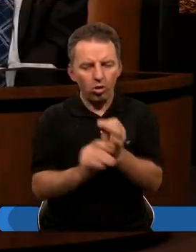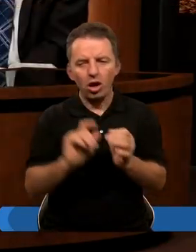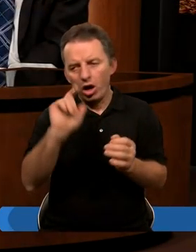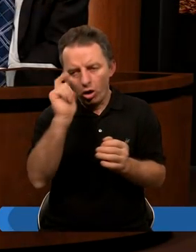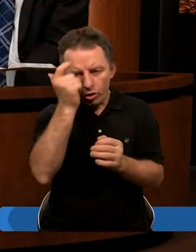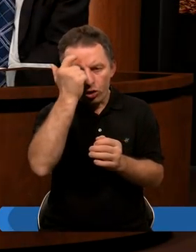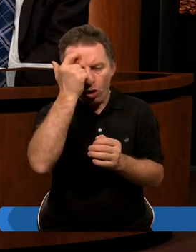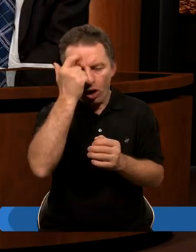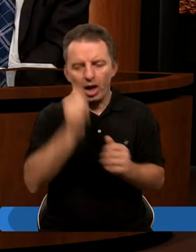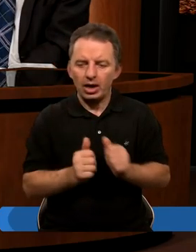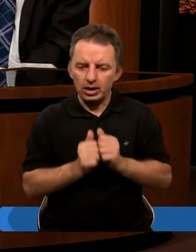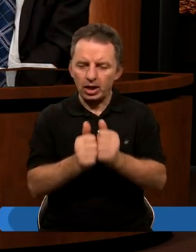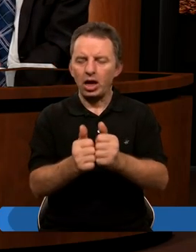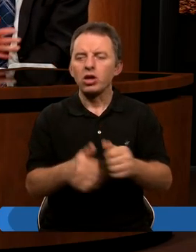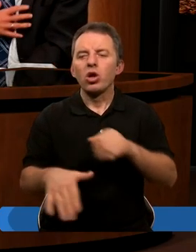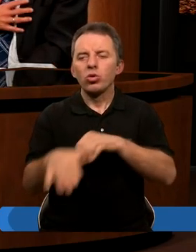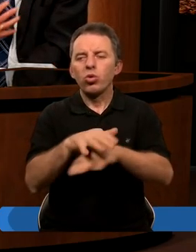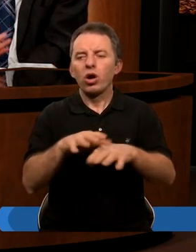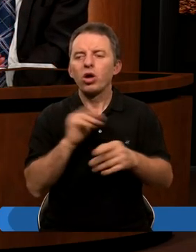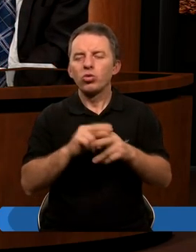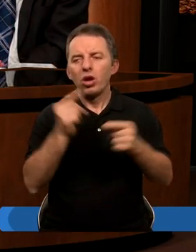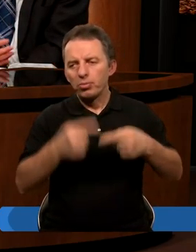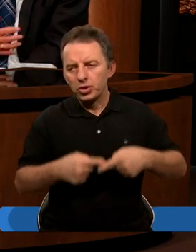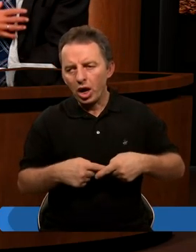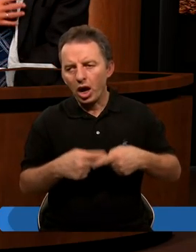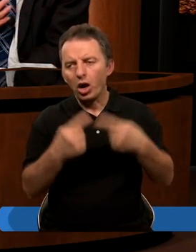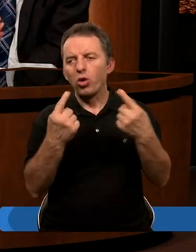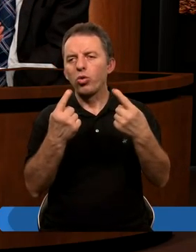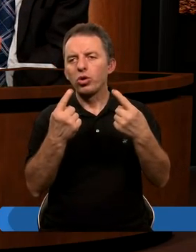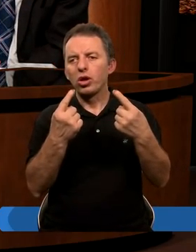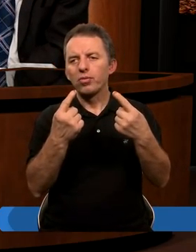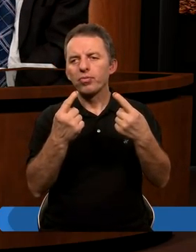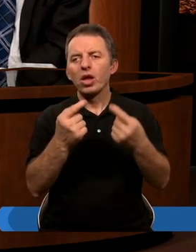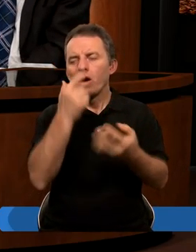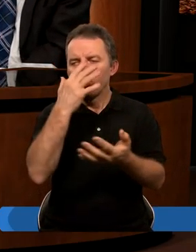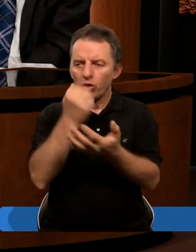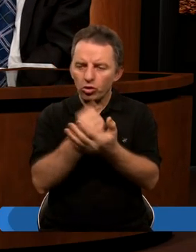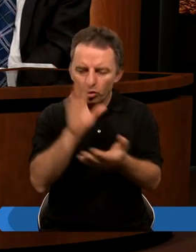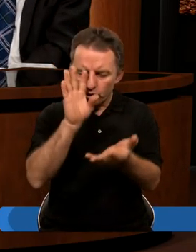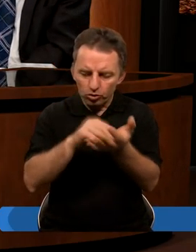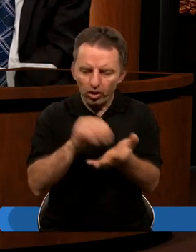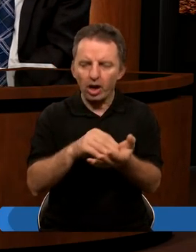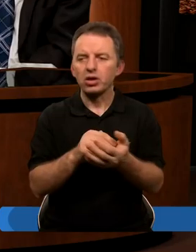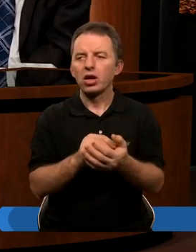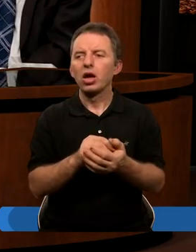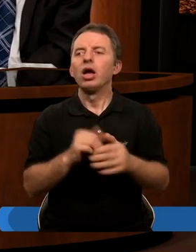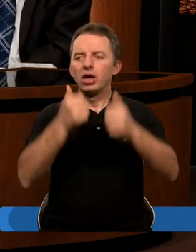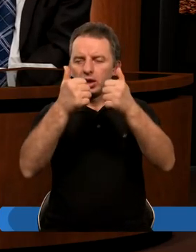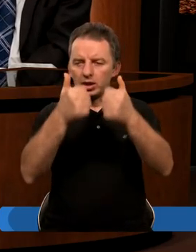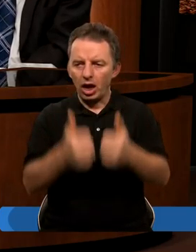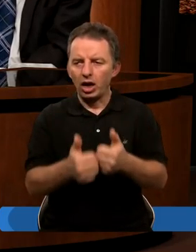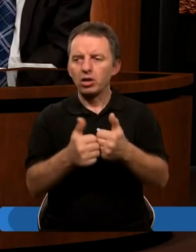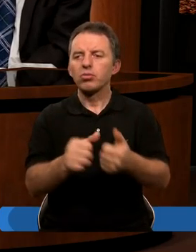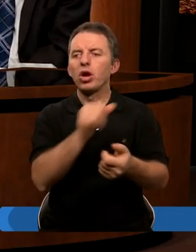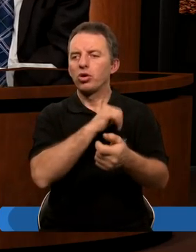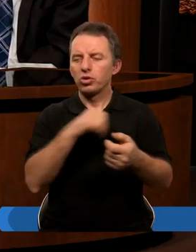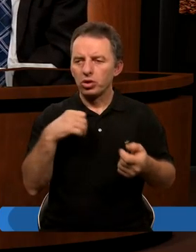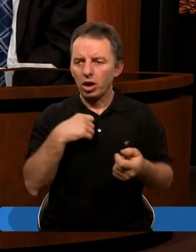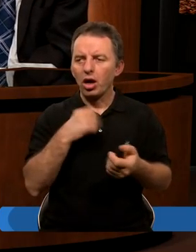rola Ducha Świętego, który nas przekonuje, poświadcza, że staliśmy się